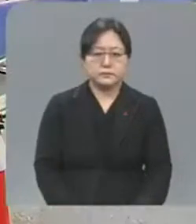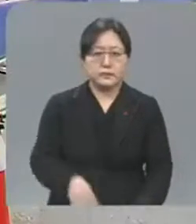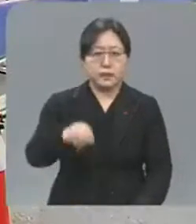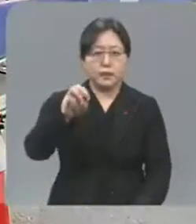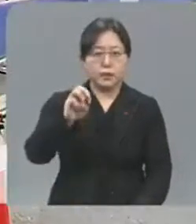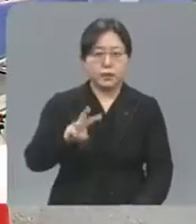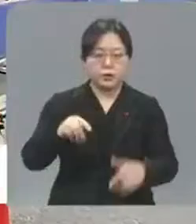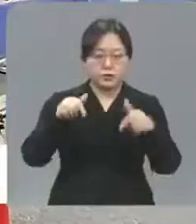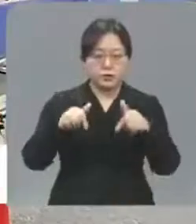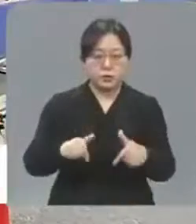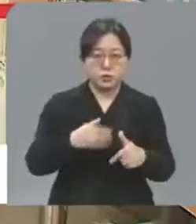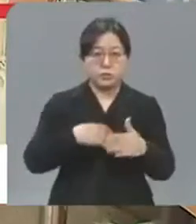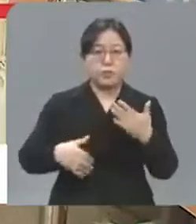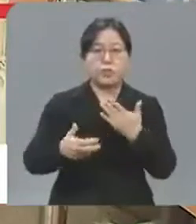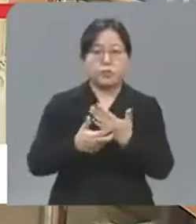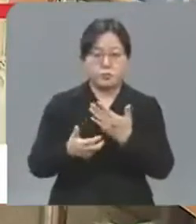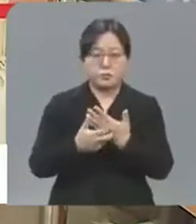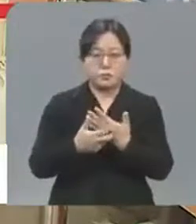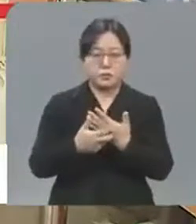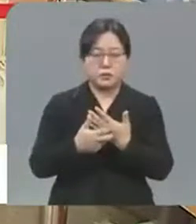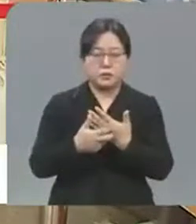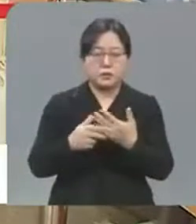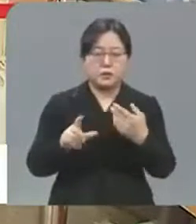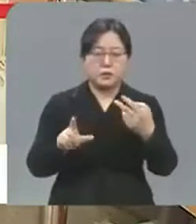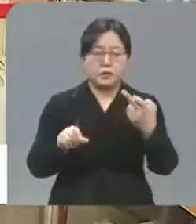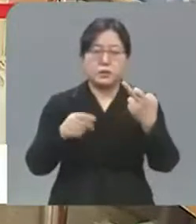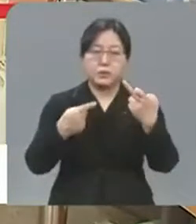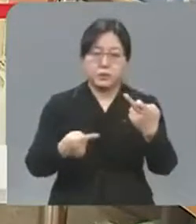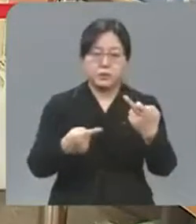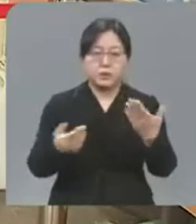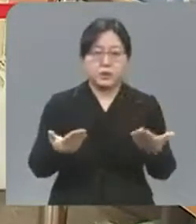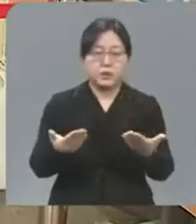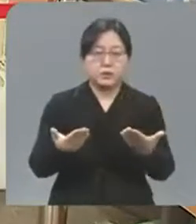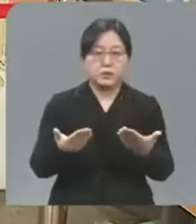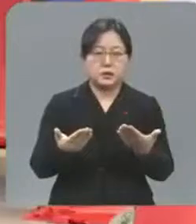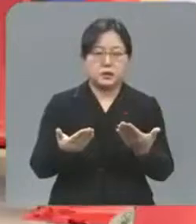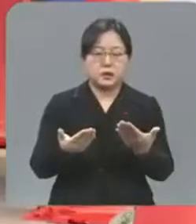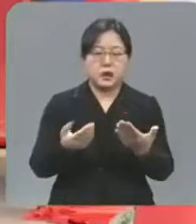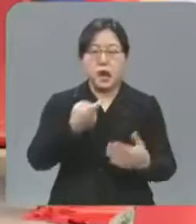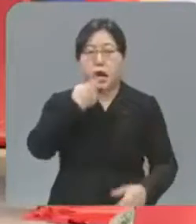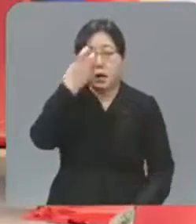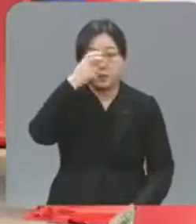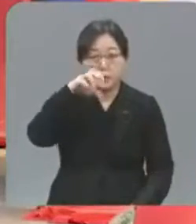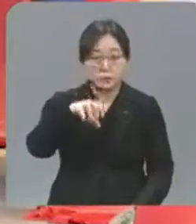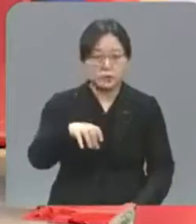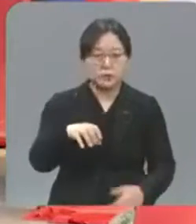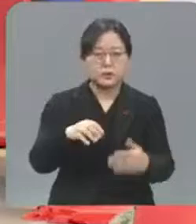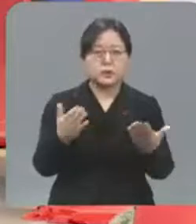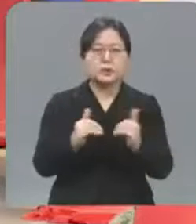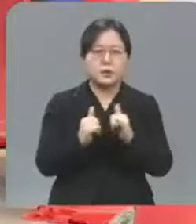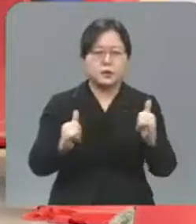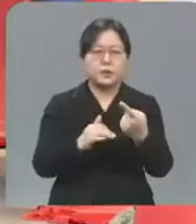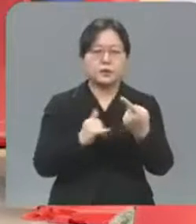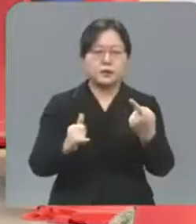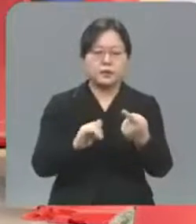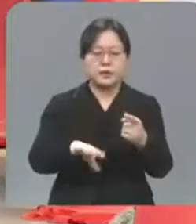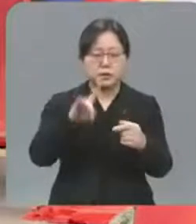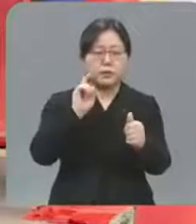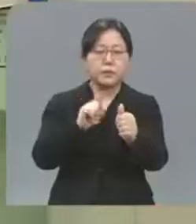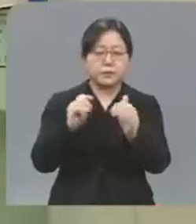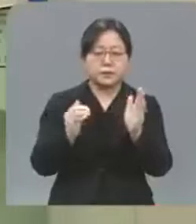광주 소구 보건소 입니다 지난 1일 이곳에서 근무하는 선별 주유소 직원 1명이 코로나 이브에 처음 부팅